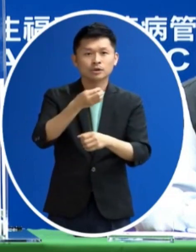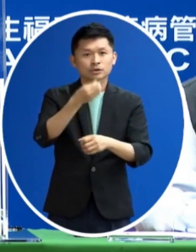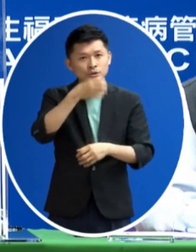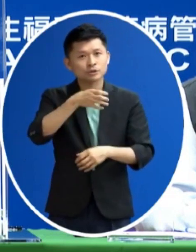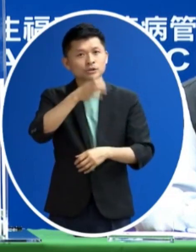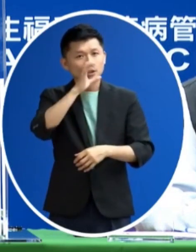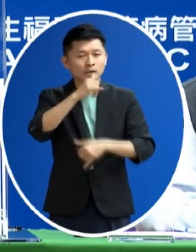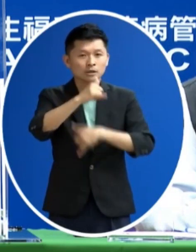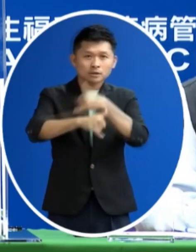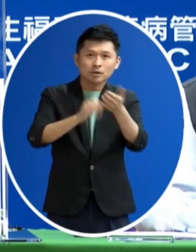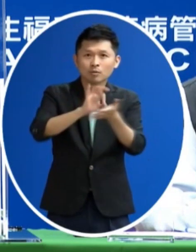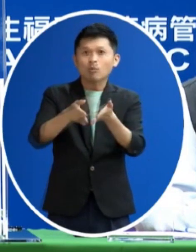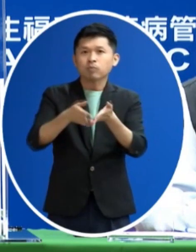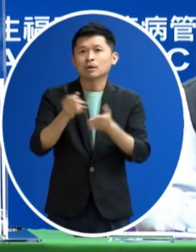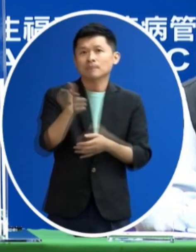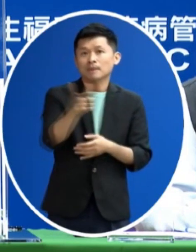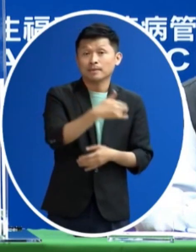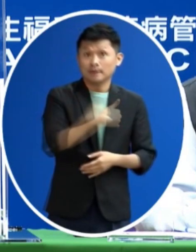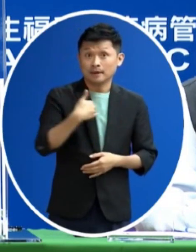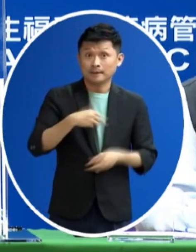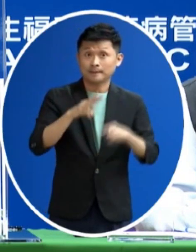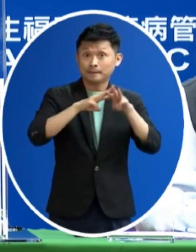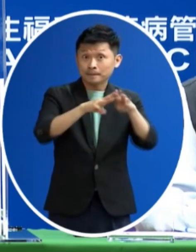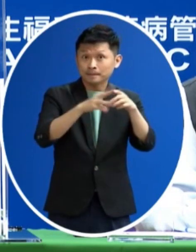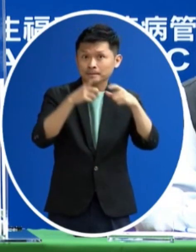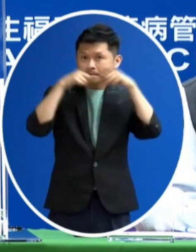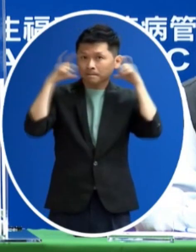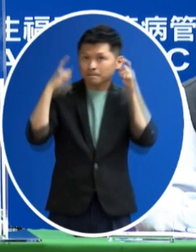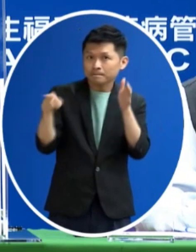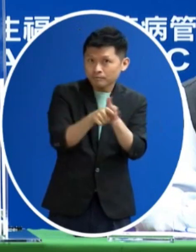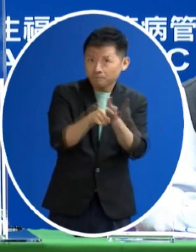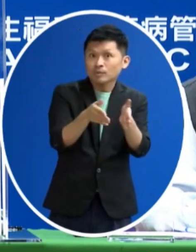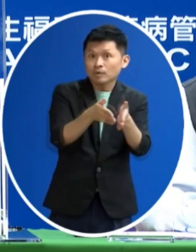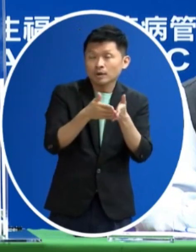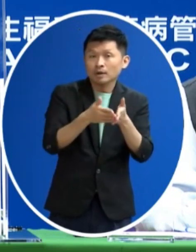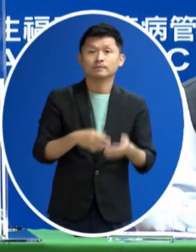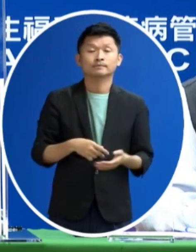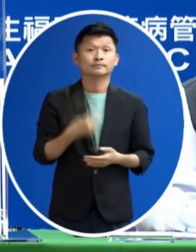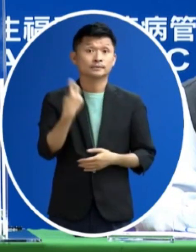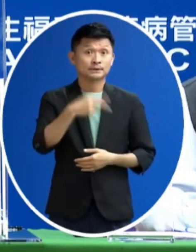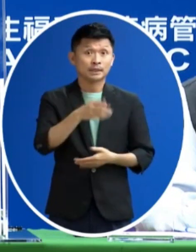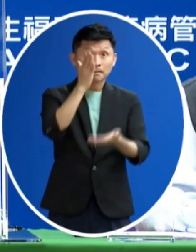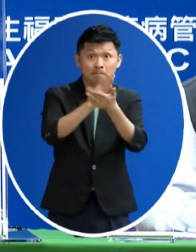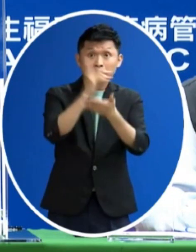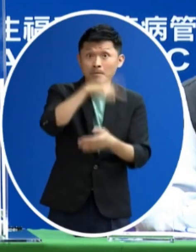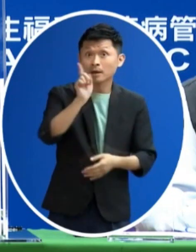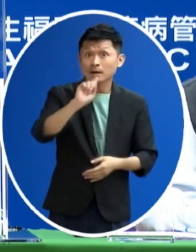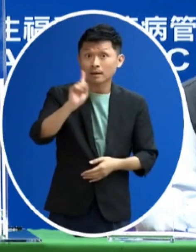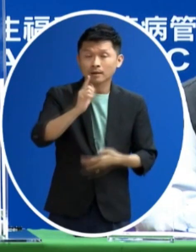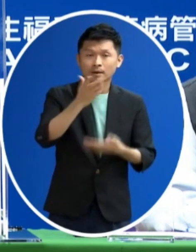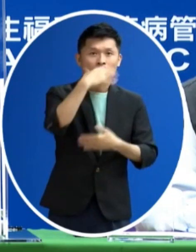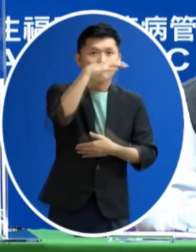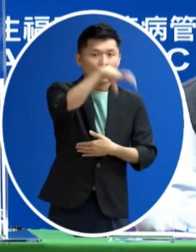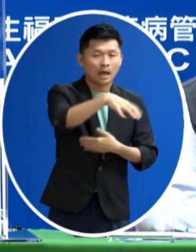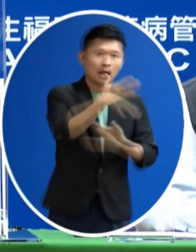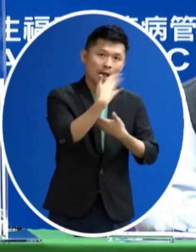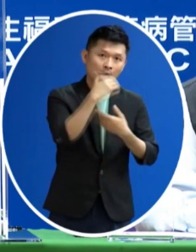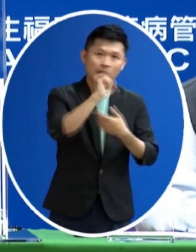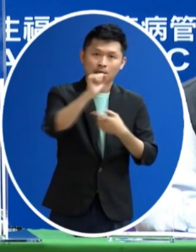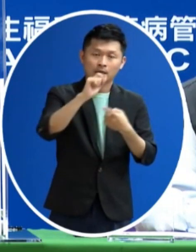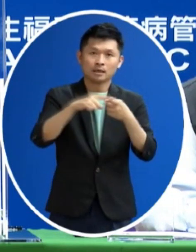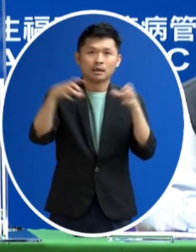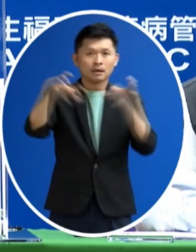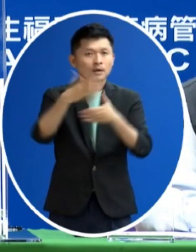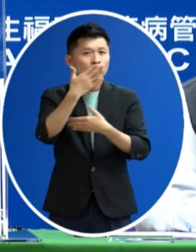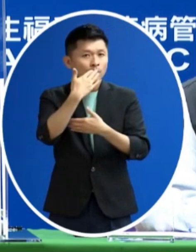生活的必需品。那外出全程佩戴口罩。那禁止下面的行为，就餐厅内的用餐、